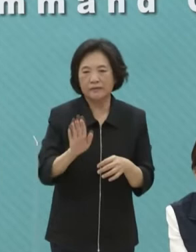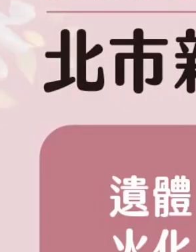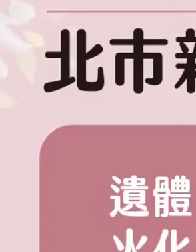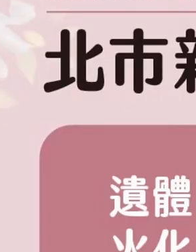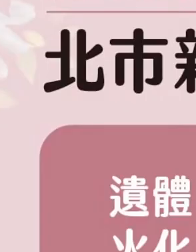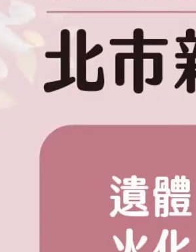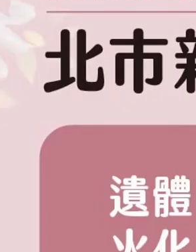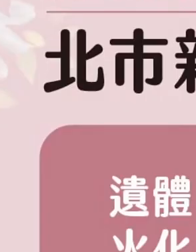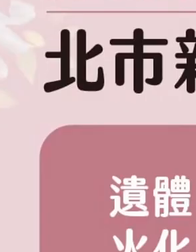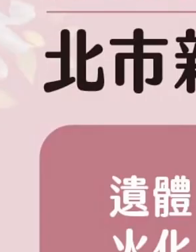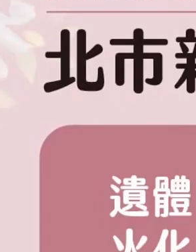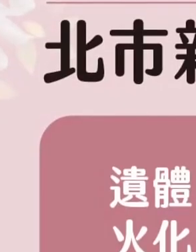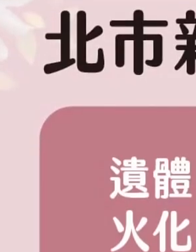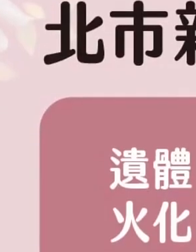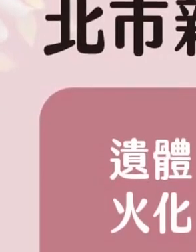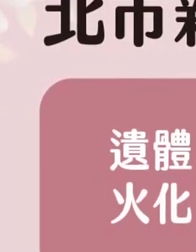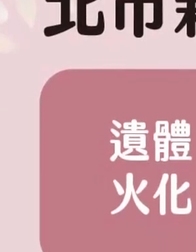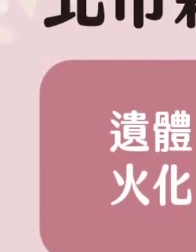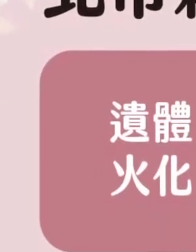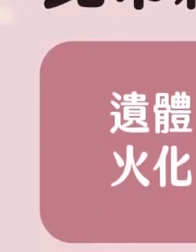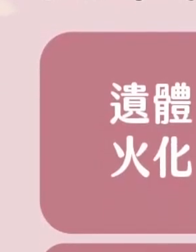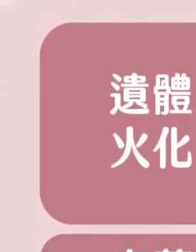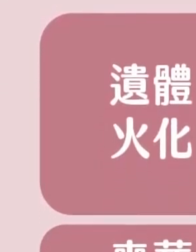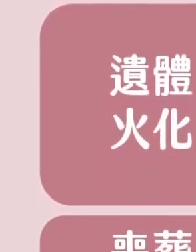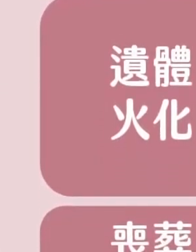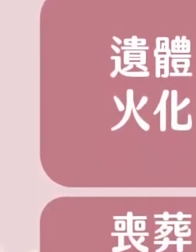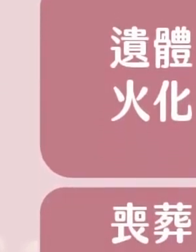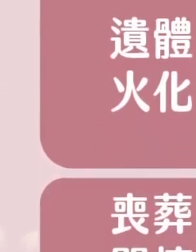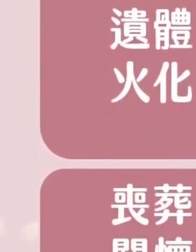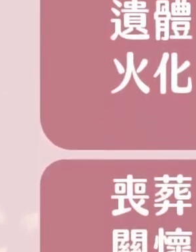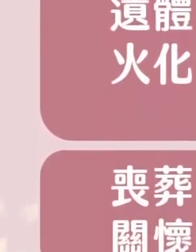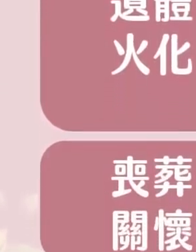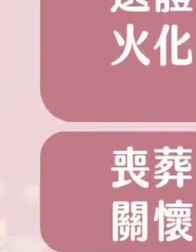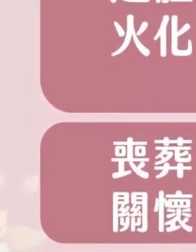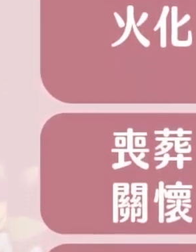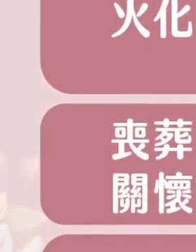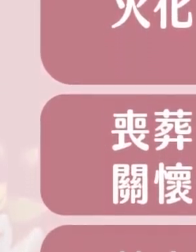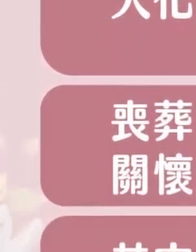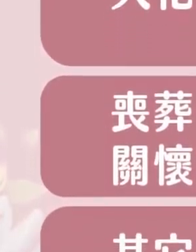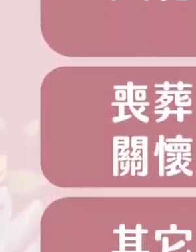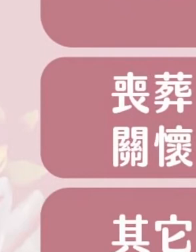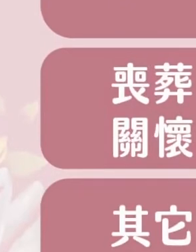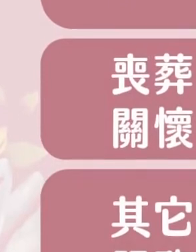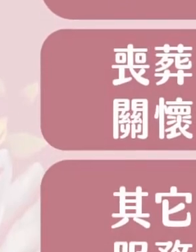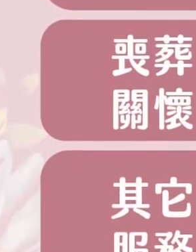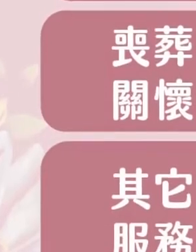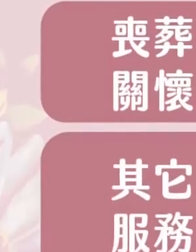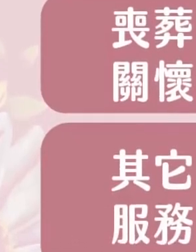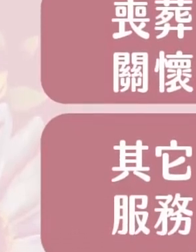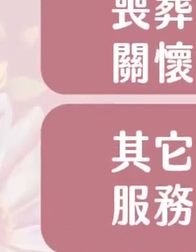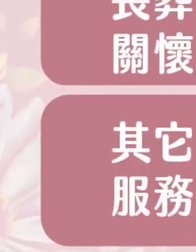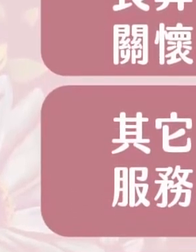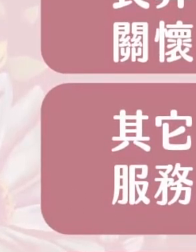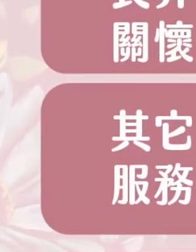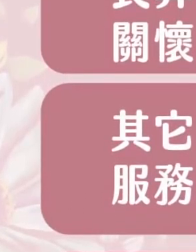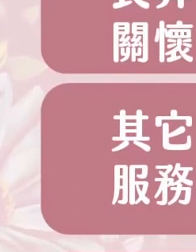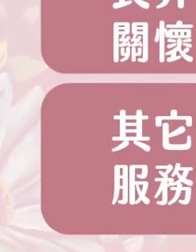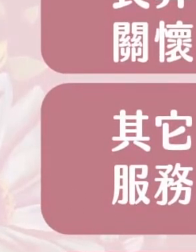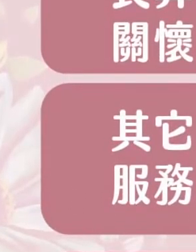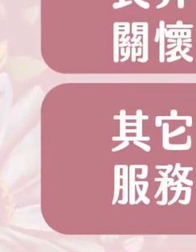也会成立一个家属24小时的咨询专线。那这是让家属可以打电话进来的，电话号码